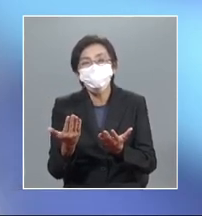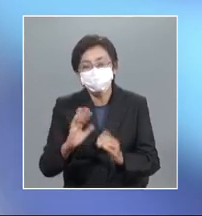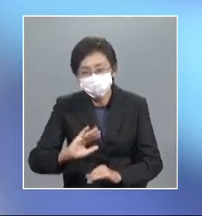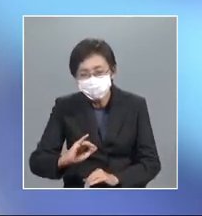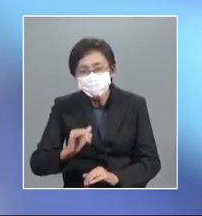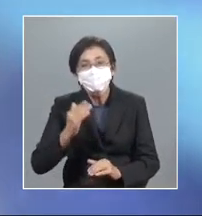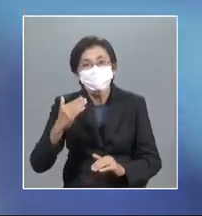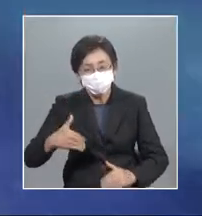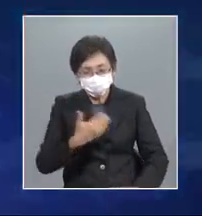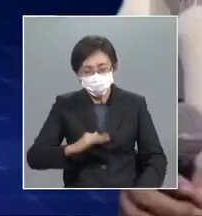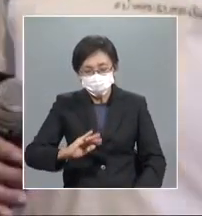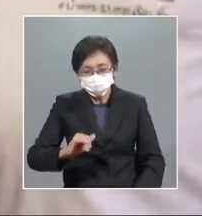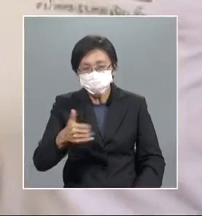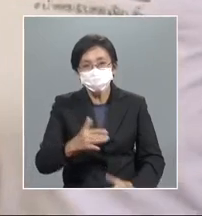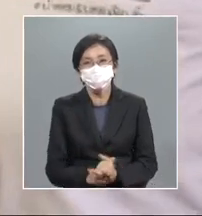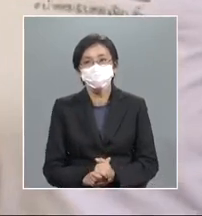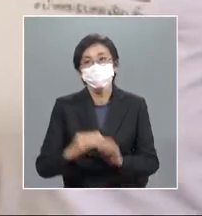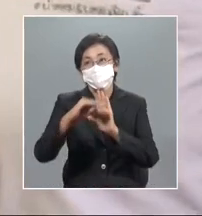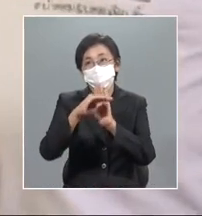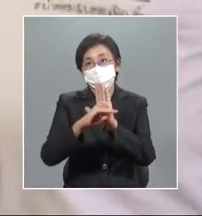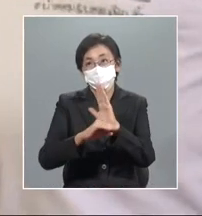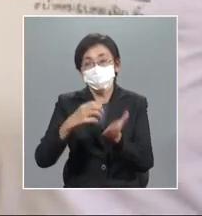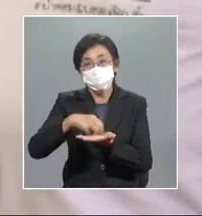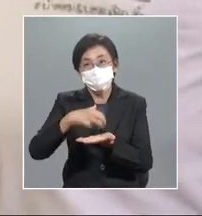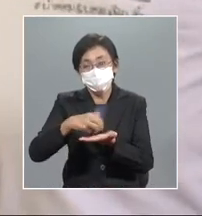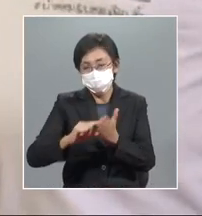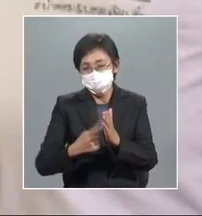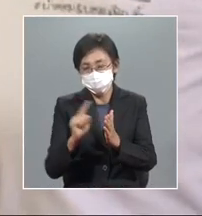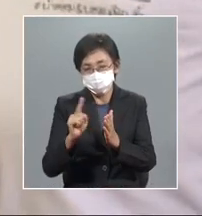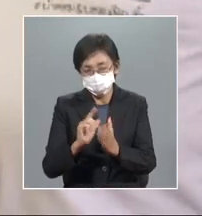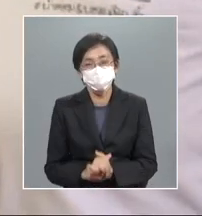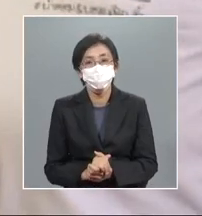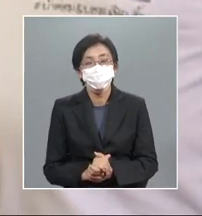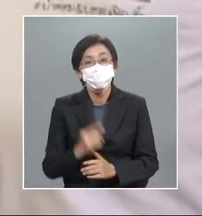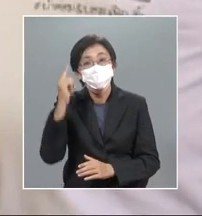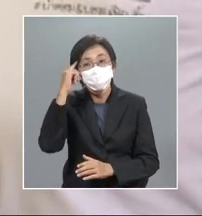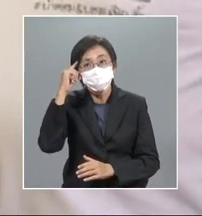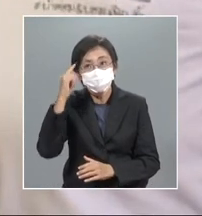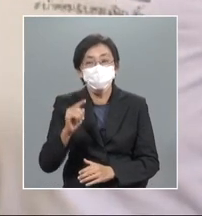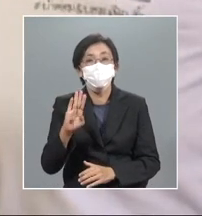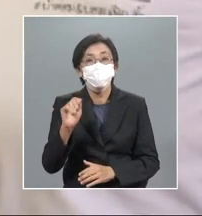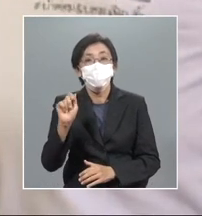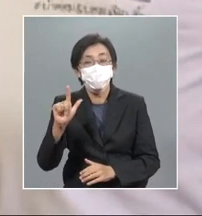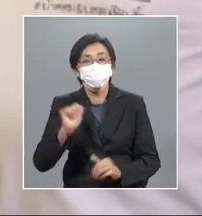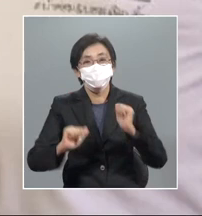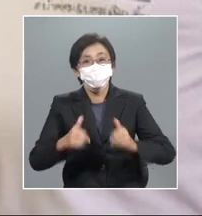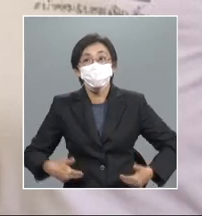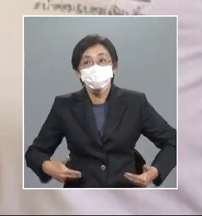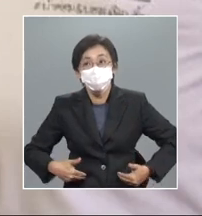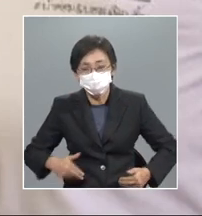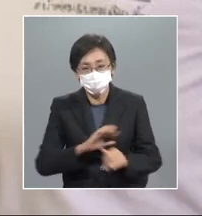ย้อนดู Timelineนะสำหรับการติดเชื้อแล้วก็การรักษาตัวของน้าค่อมนะครับโดยหลังจากทราบว่าคุณบอลเชิญยิ้มเองจะติดเชื้อนะครับ